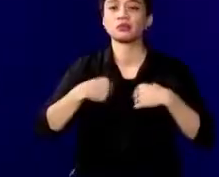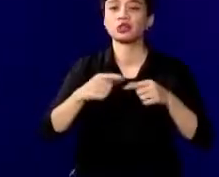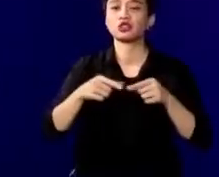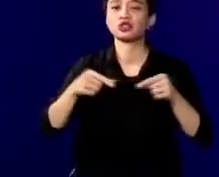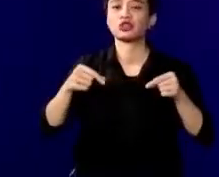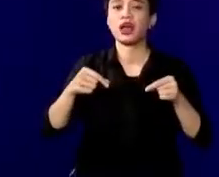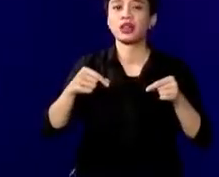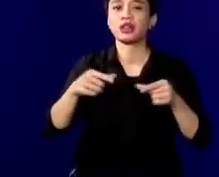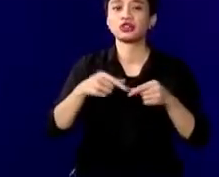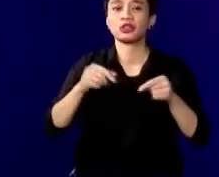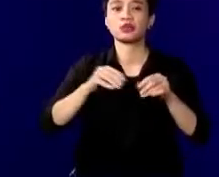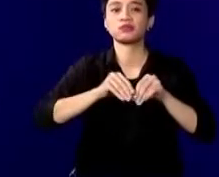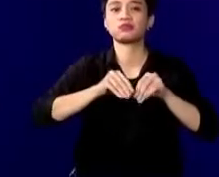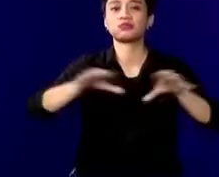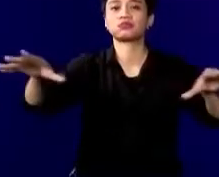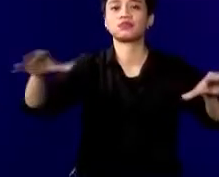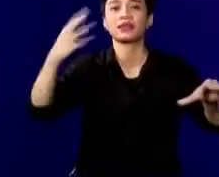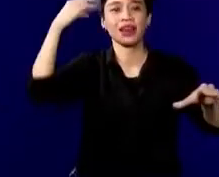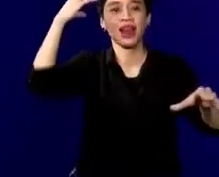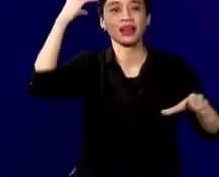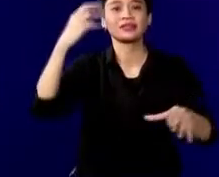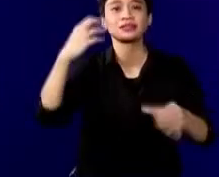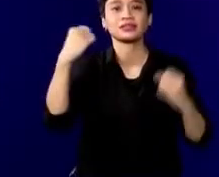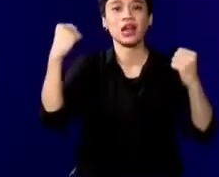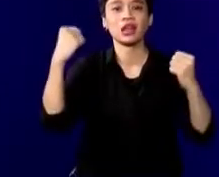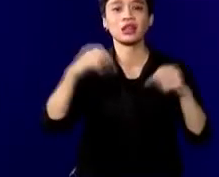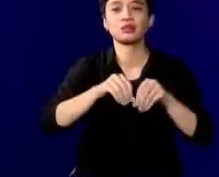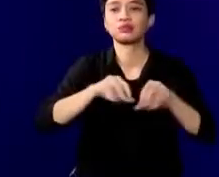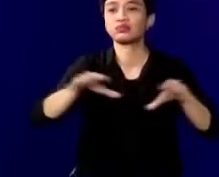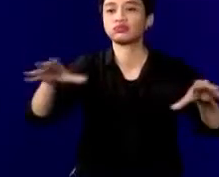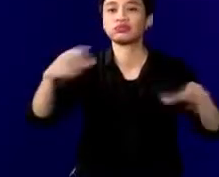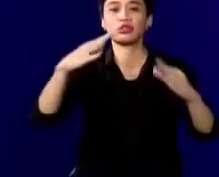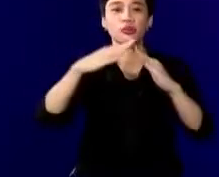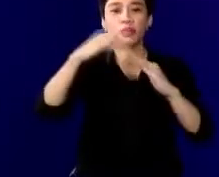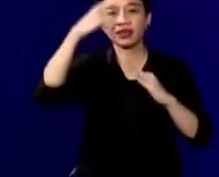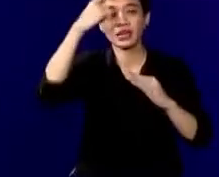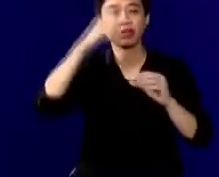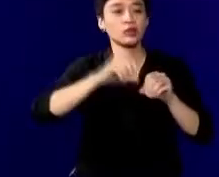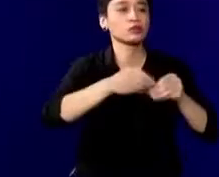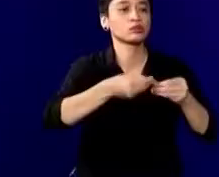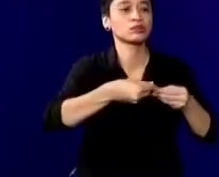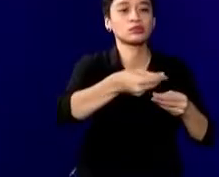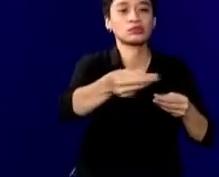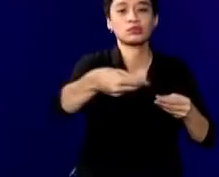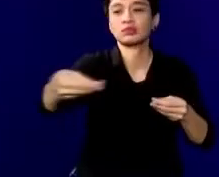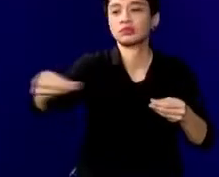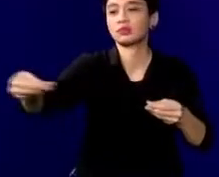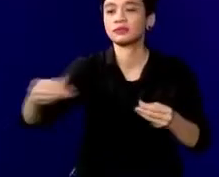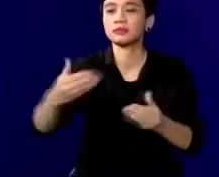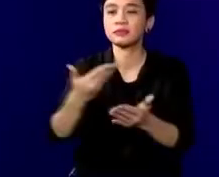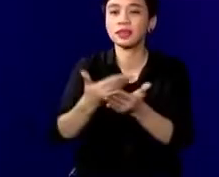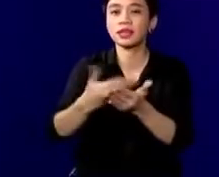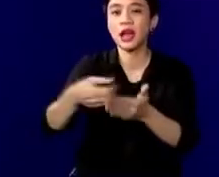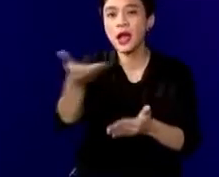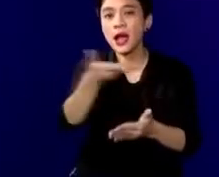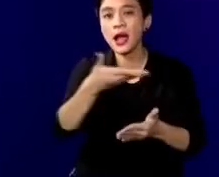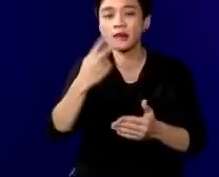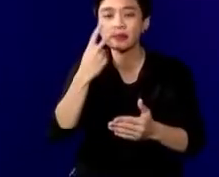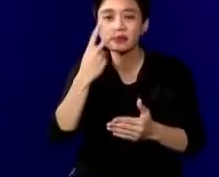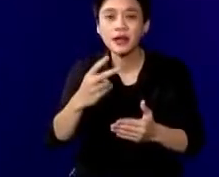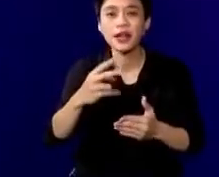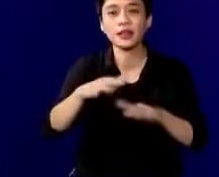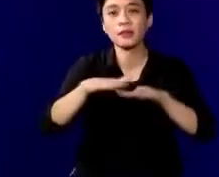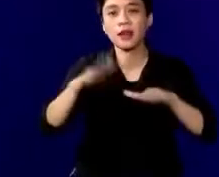kepada seluruh dinas kesehatan dan rumah sakit untuk memperhatikan kapasitas tempat tidur isor asinya Kami